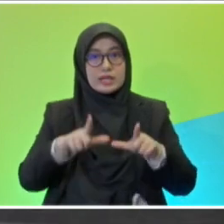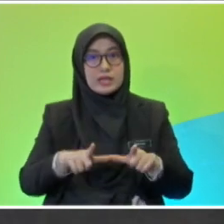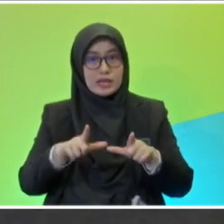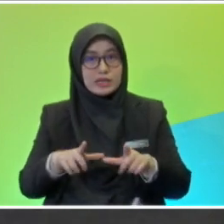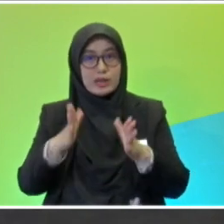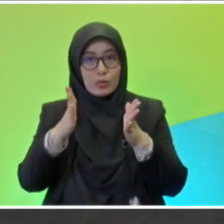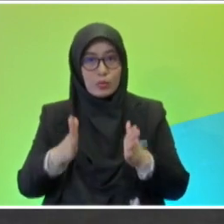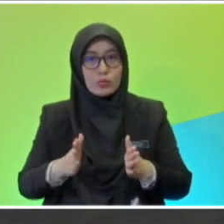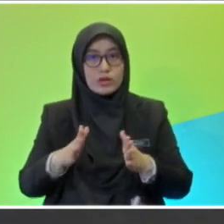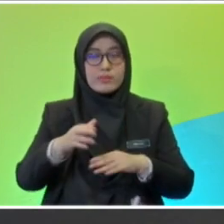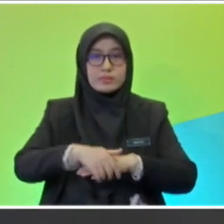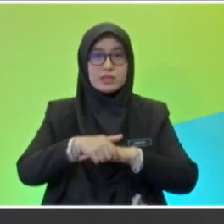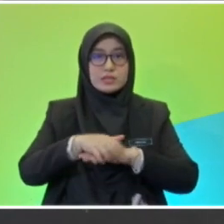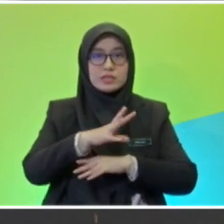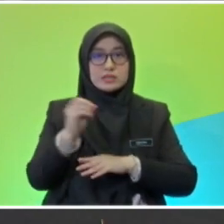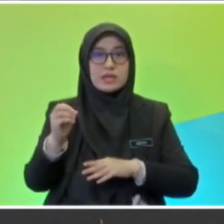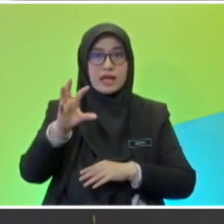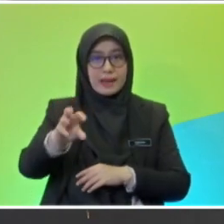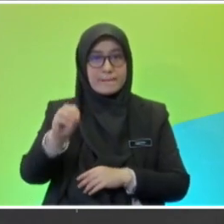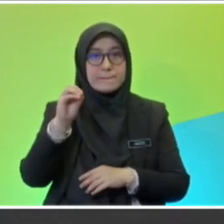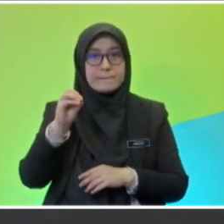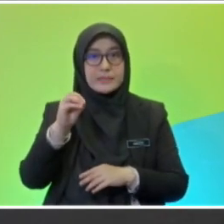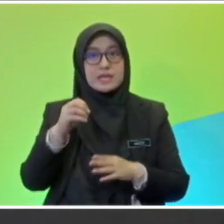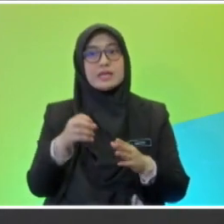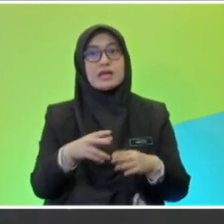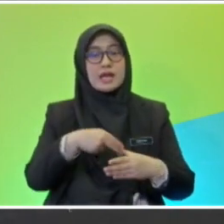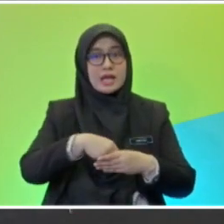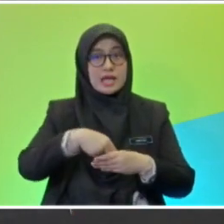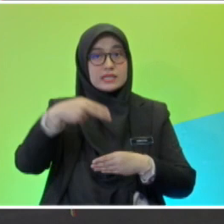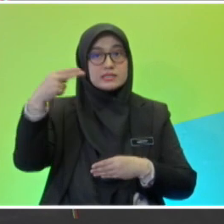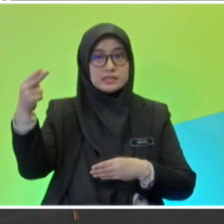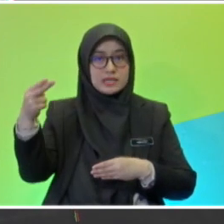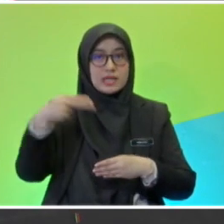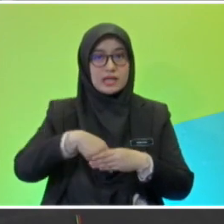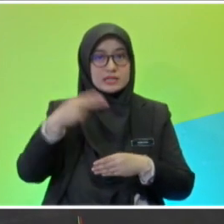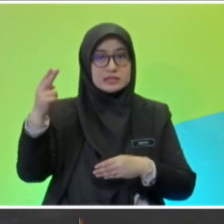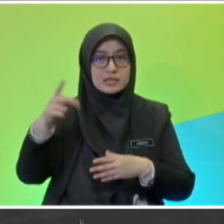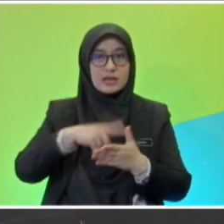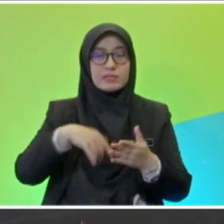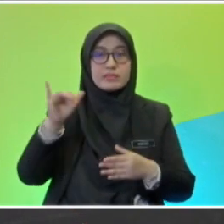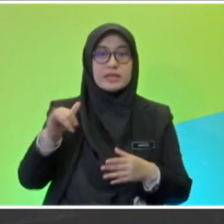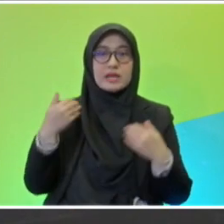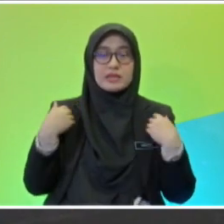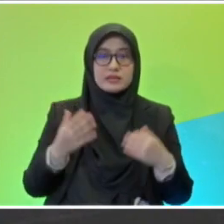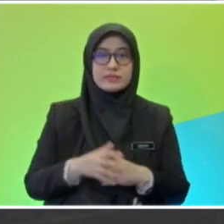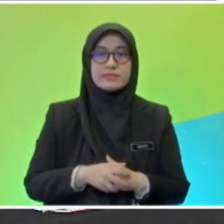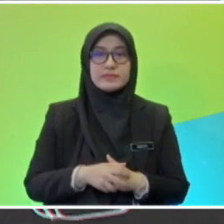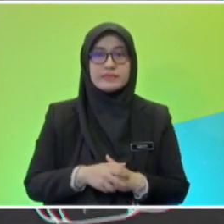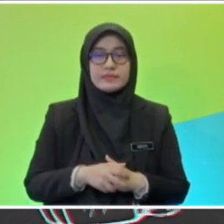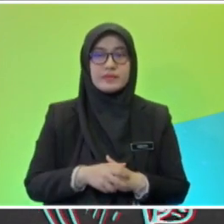menjelang tahun 1895 British menyatukan Semua daerah dan membentuk persekutuan Negeri 9